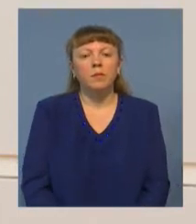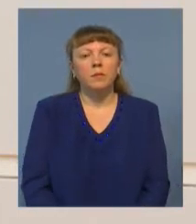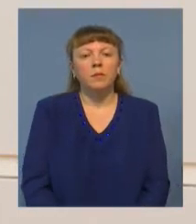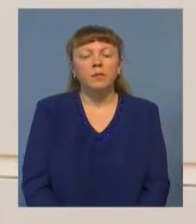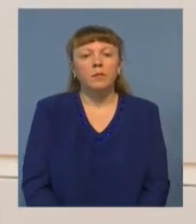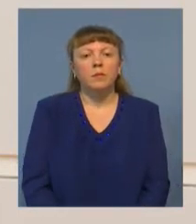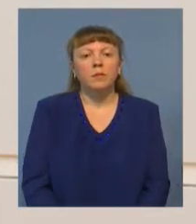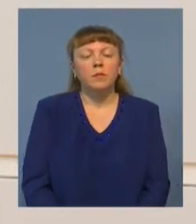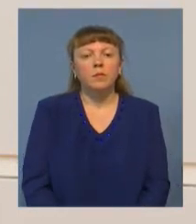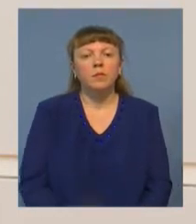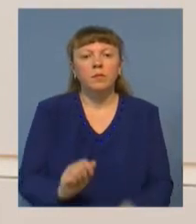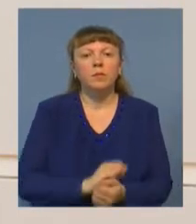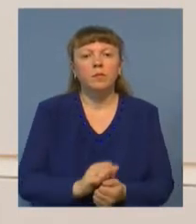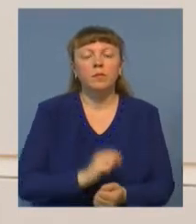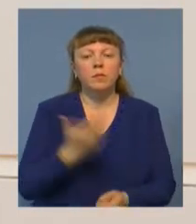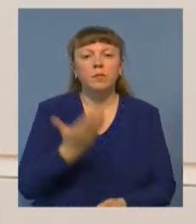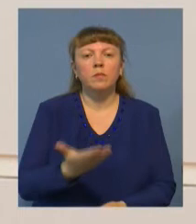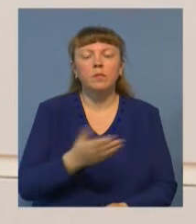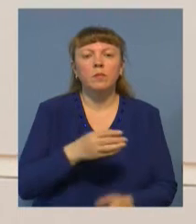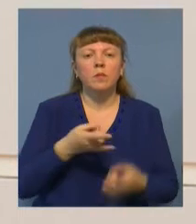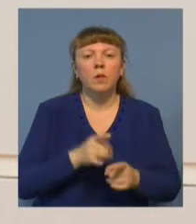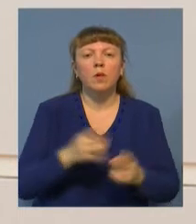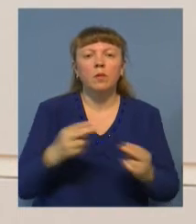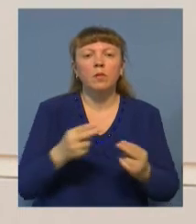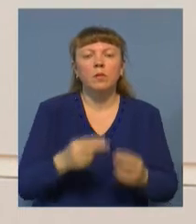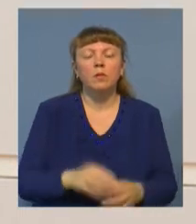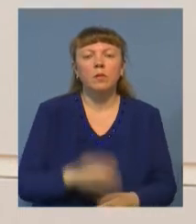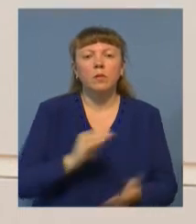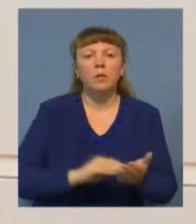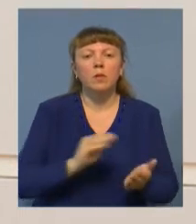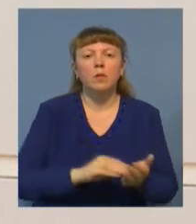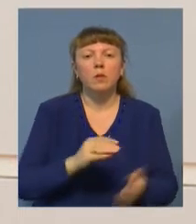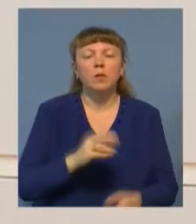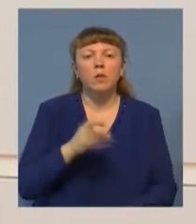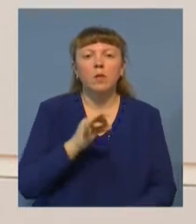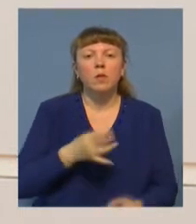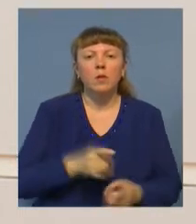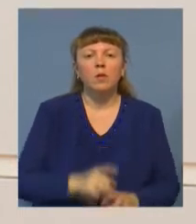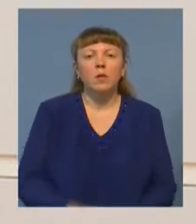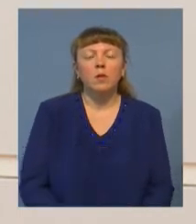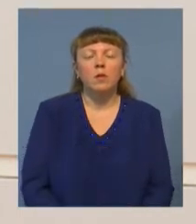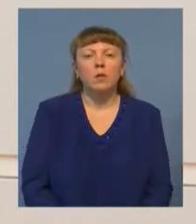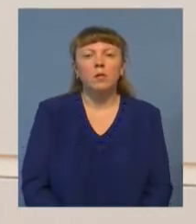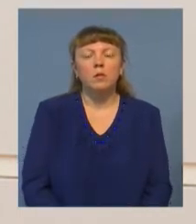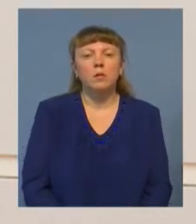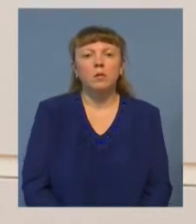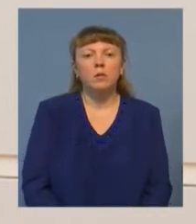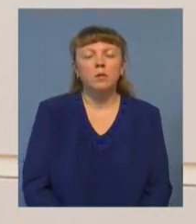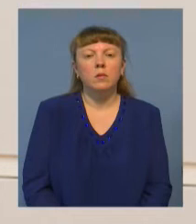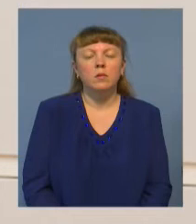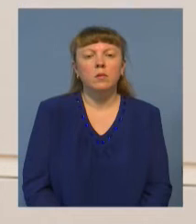непосредственно документами. Да? Это свидетельство о рождении, актовая запись о рождении. Данные документы